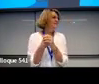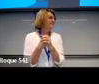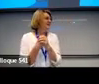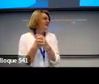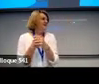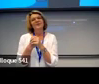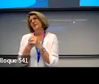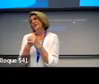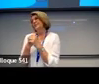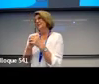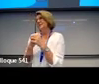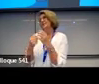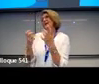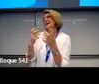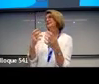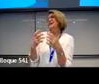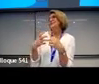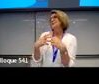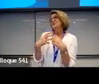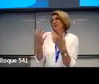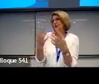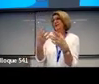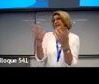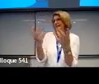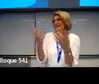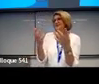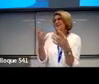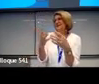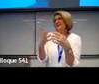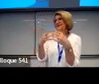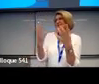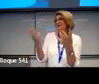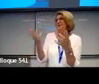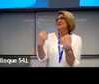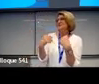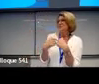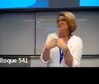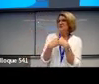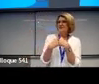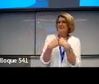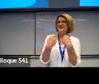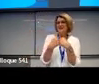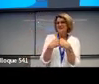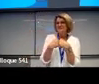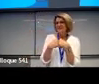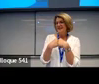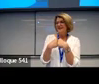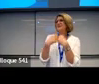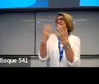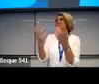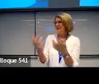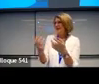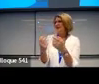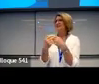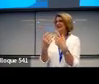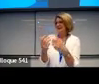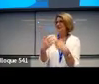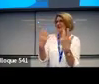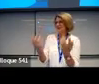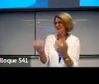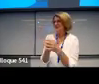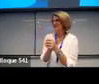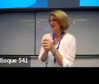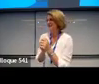permet dans laquelle finalement les auteurs sont souvent aussi les principaux acteurs